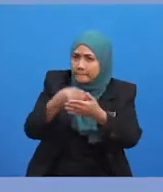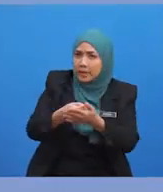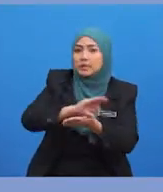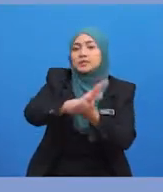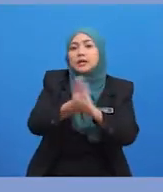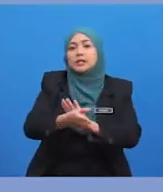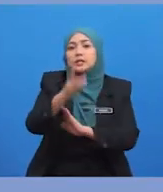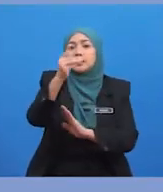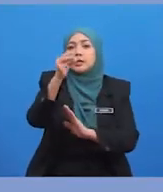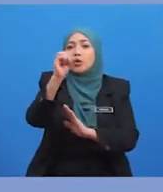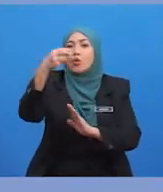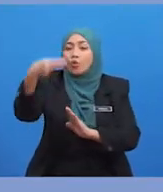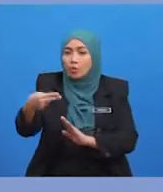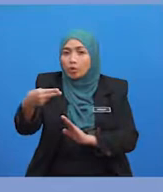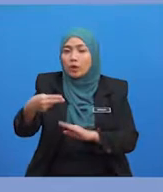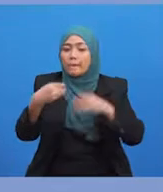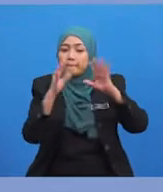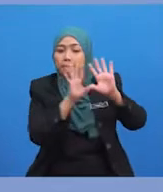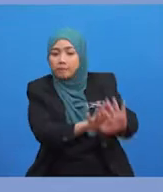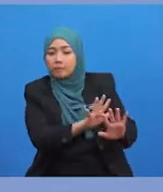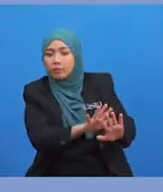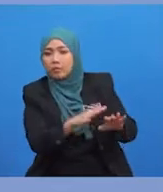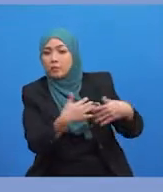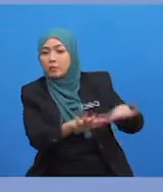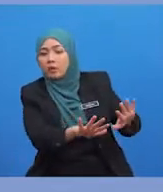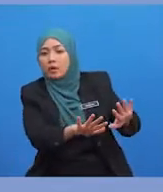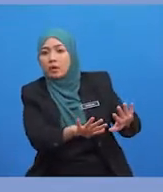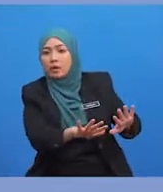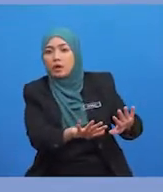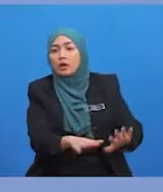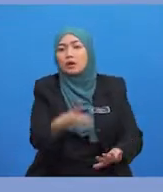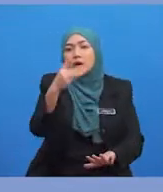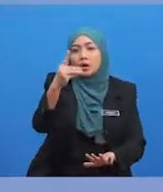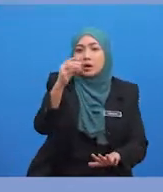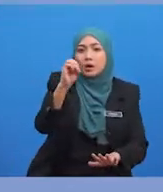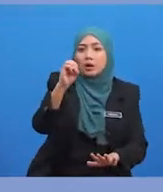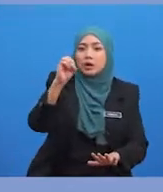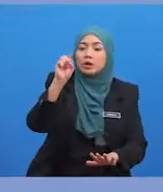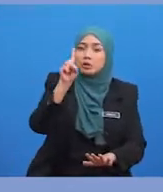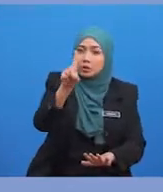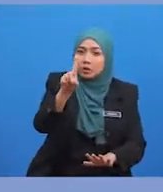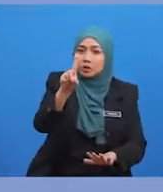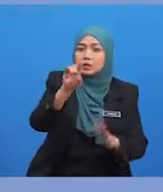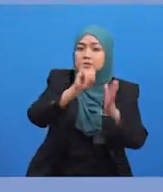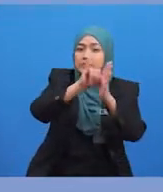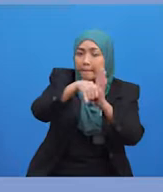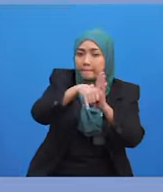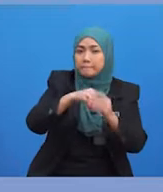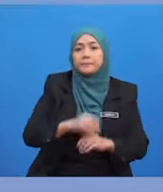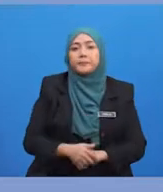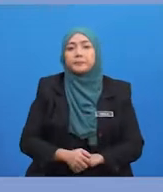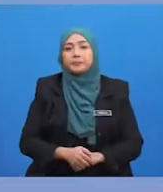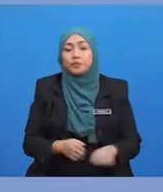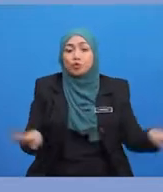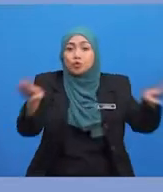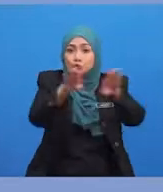Biarkan dough hingga 1 jam. Pastikan dough bertutup dengan kain.